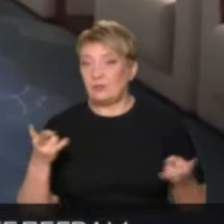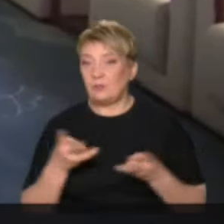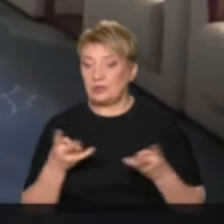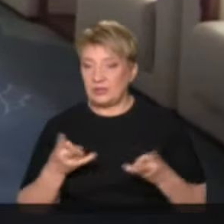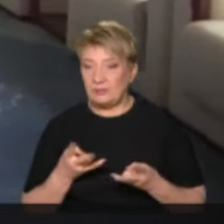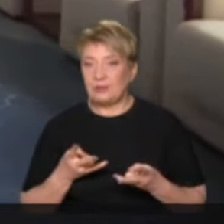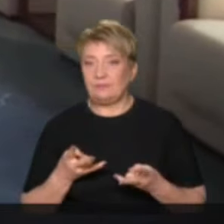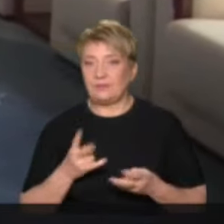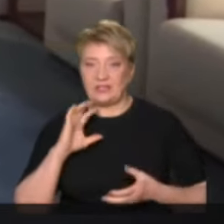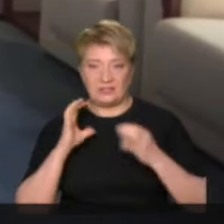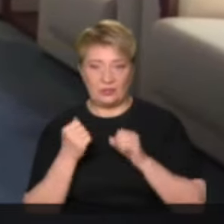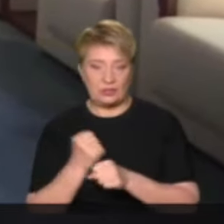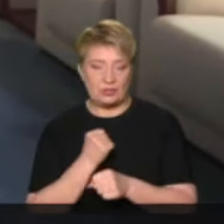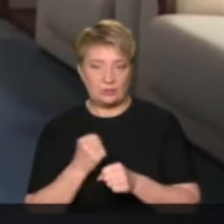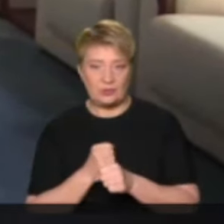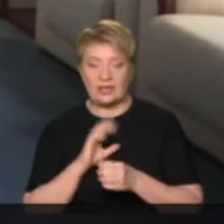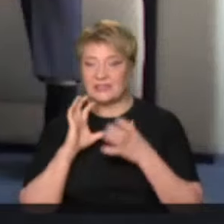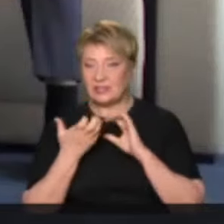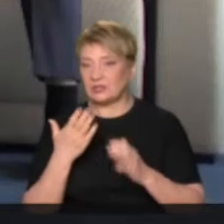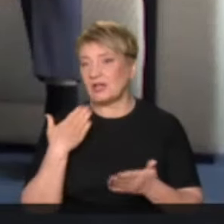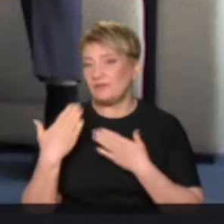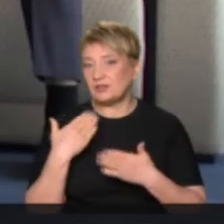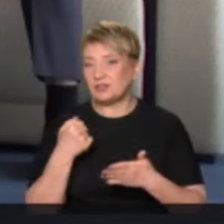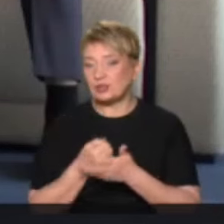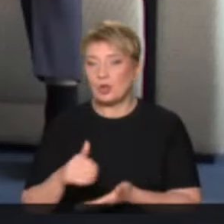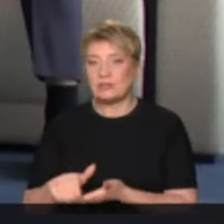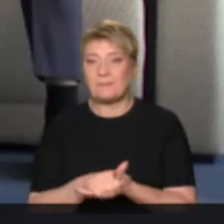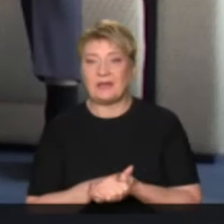робота і дуже свідомо поставитися до цієї спільної